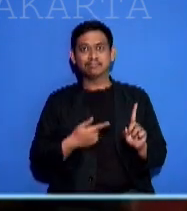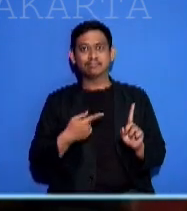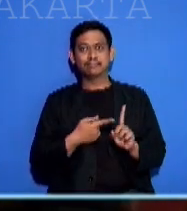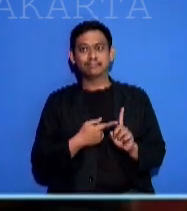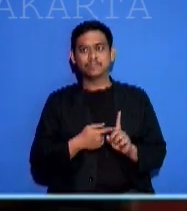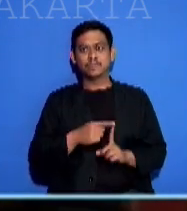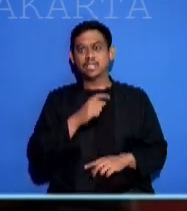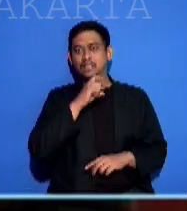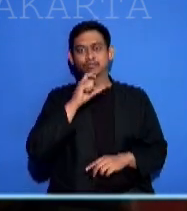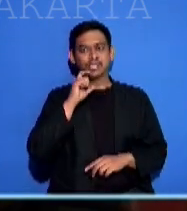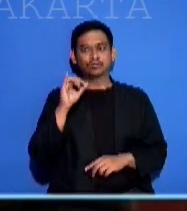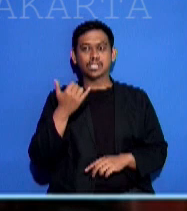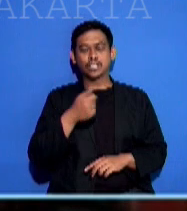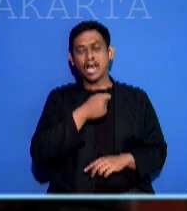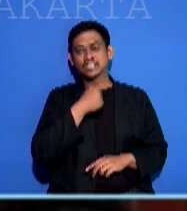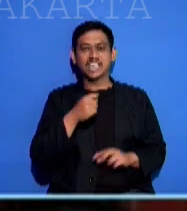kesukaannya.